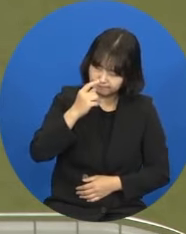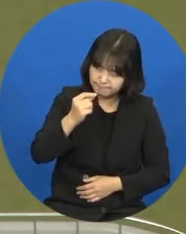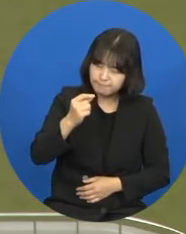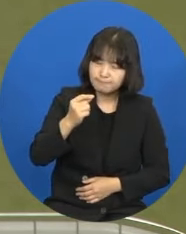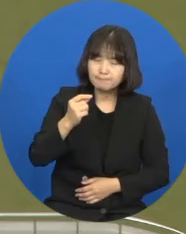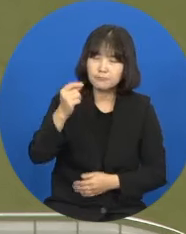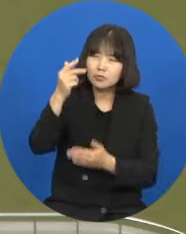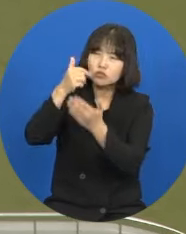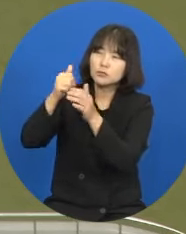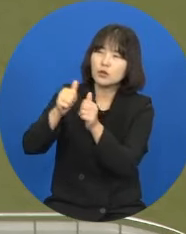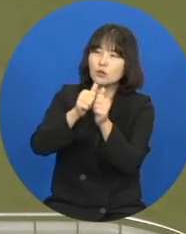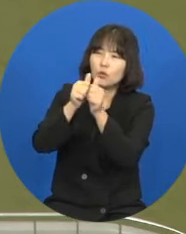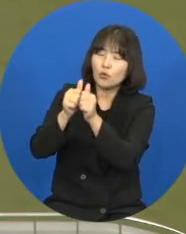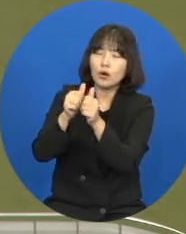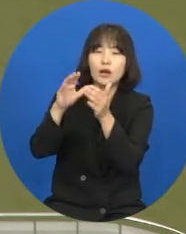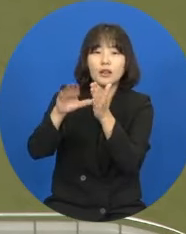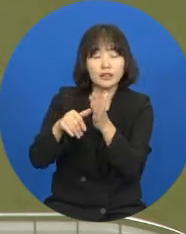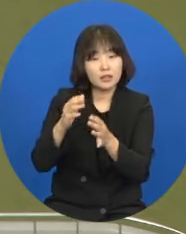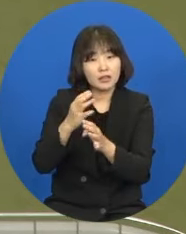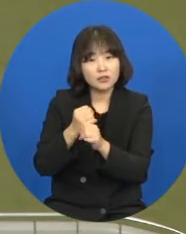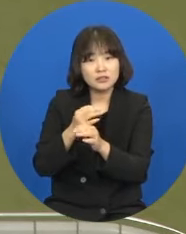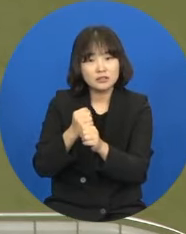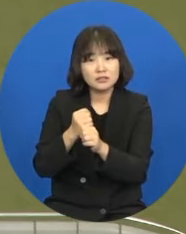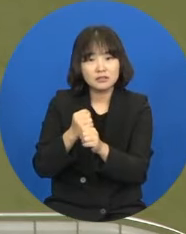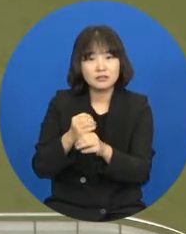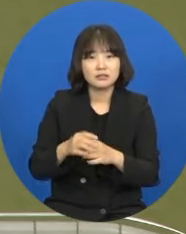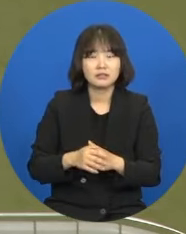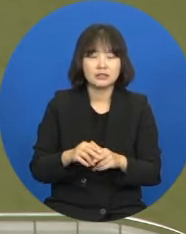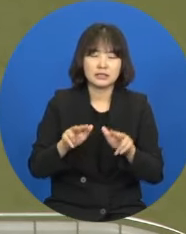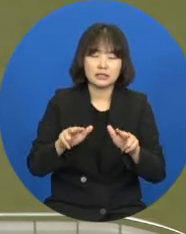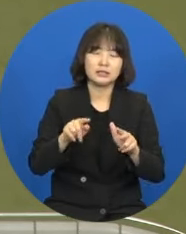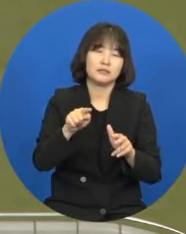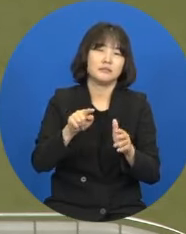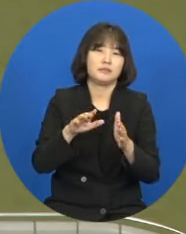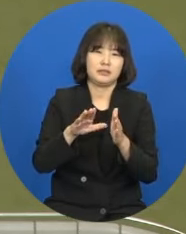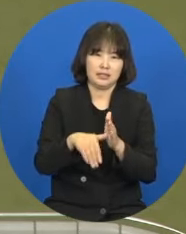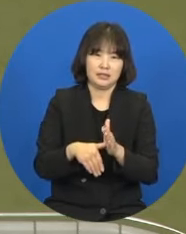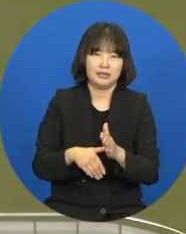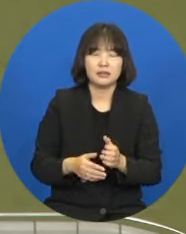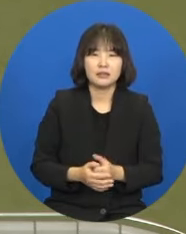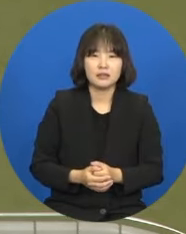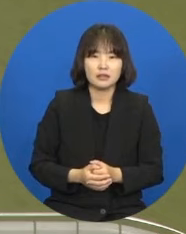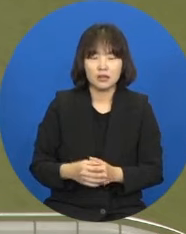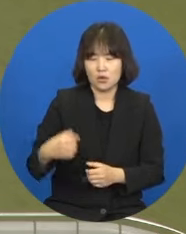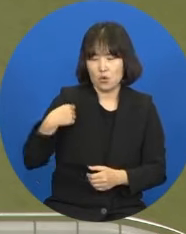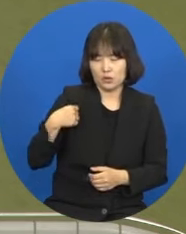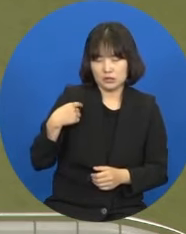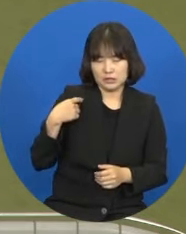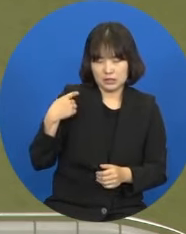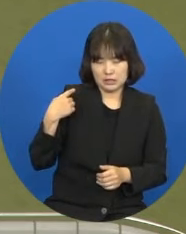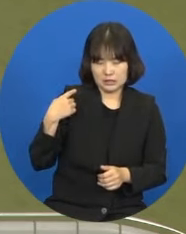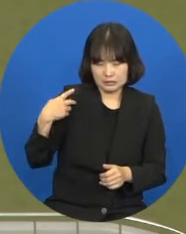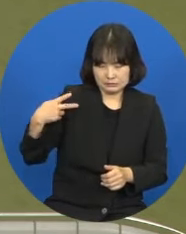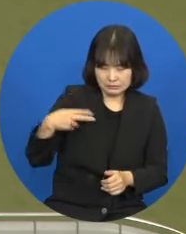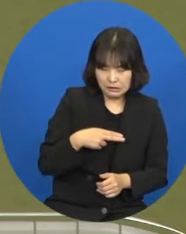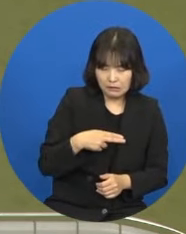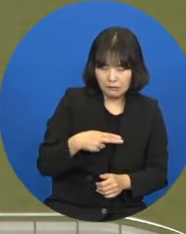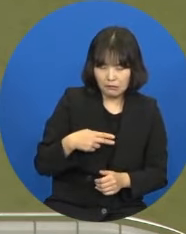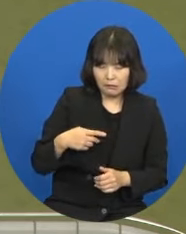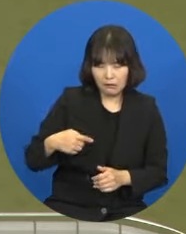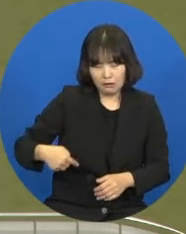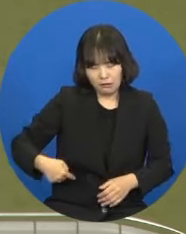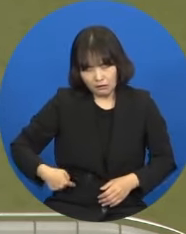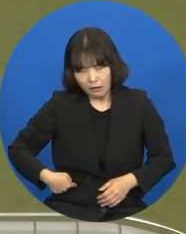주인과 동행했던 시기가 언제냐고 하면 저는 이대를 꺾고 싶습니다 옷자락 하나 자른 것도 마음의